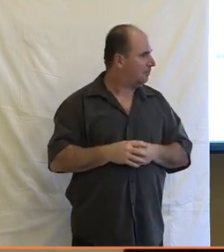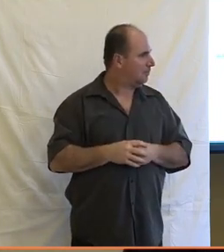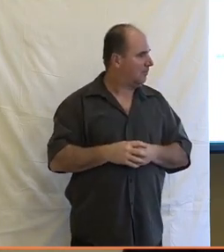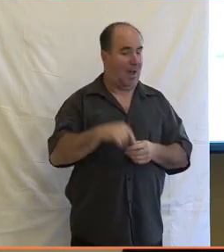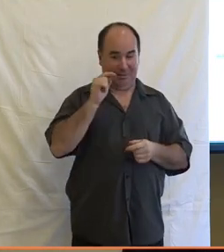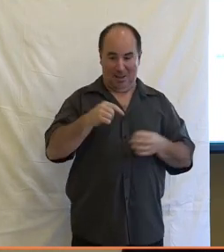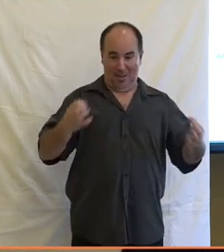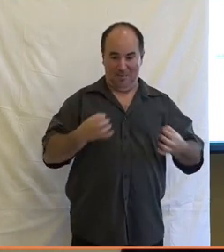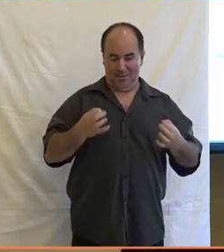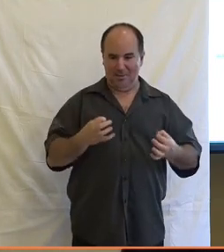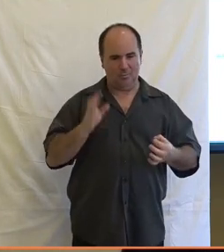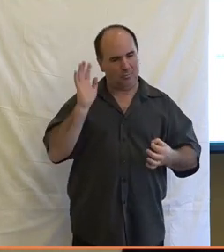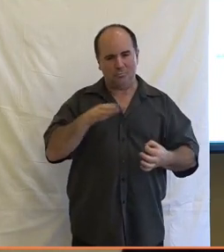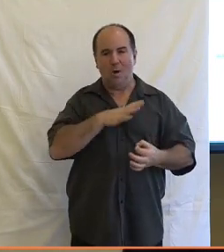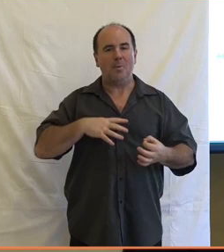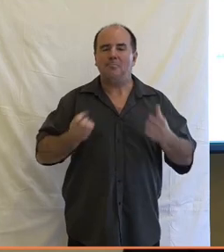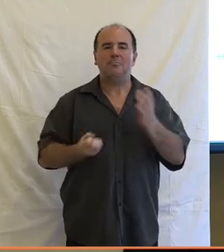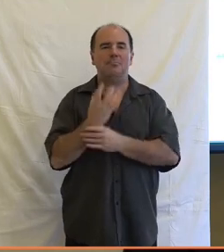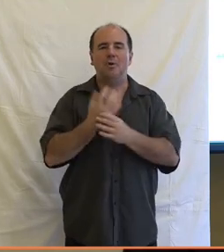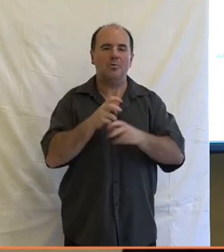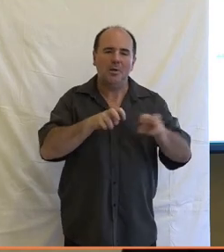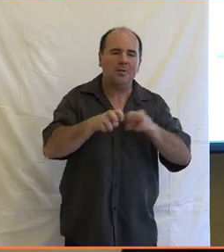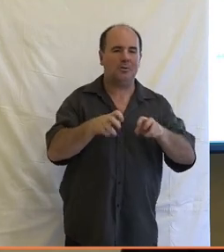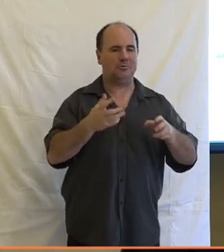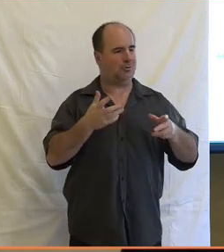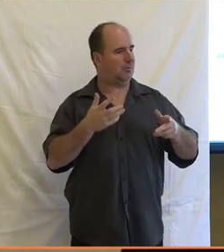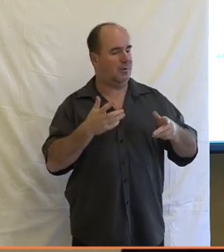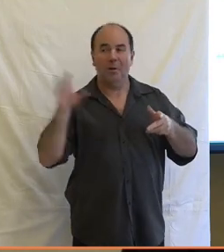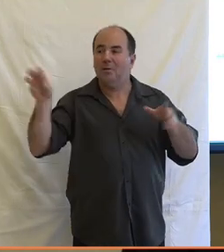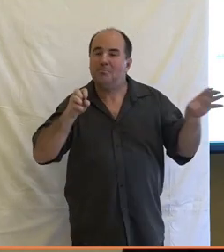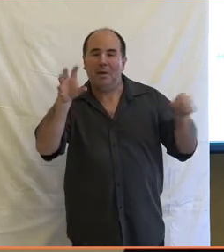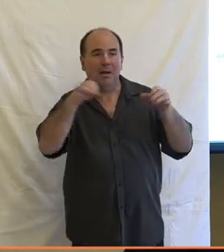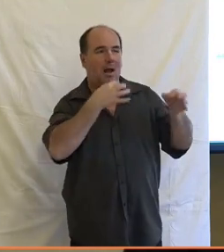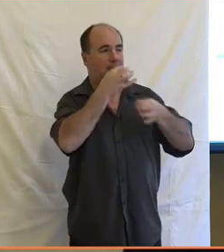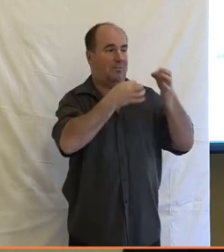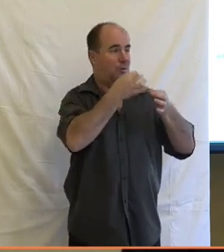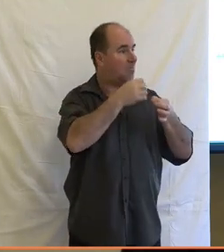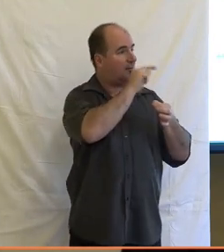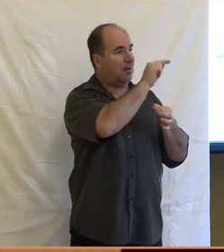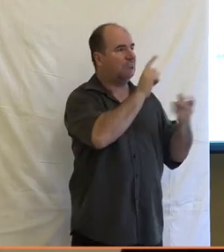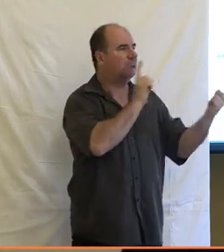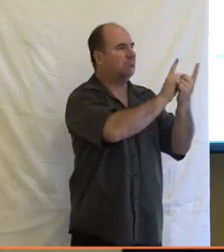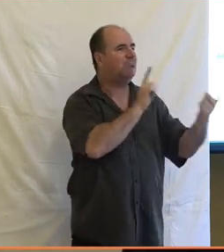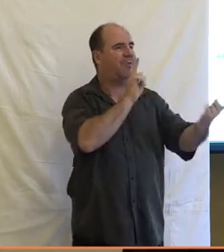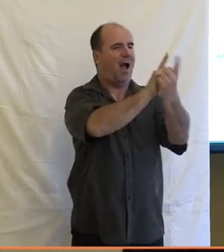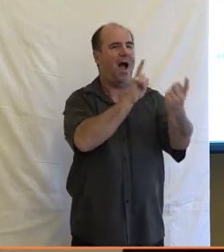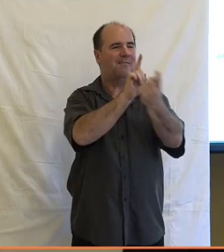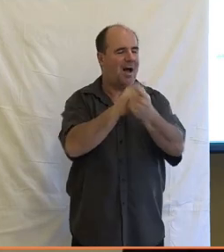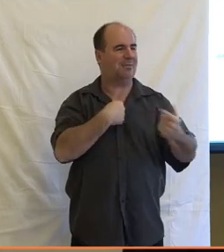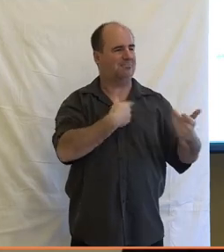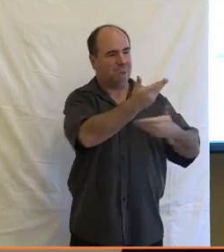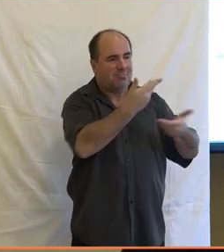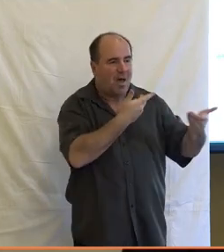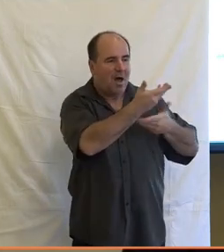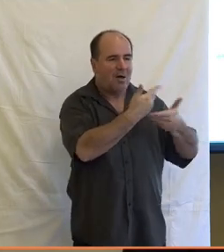jako zcela přirozeně a má možnost i sbírat si potom třeba ty informace z terénu, že prostě s těma lidma v kontaktu, když se objeví